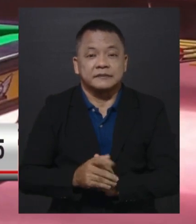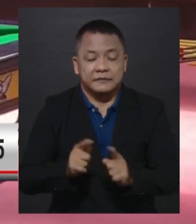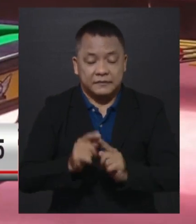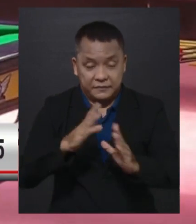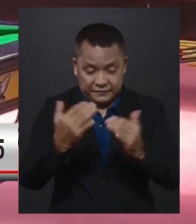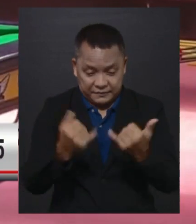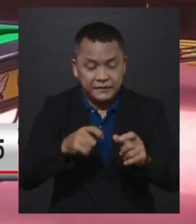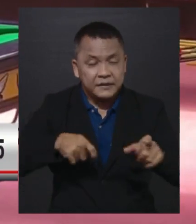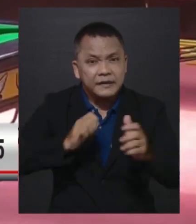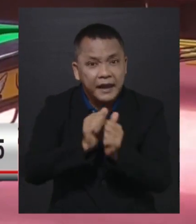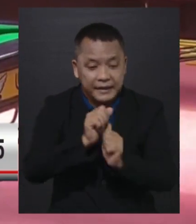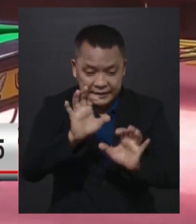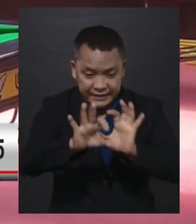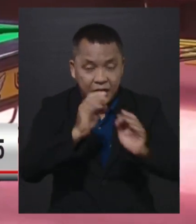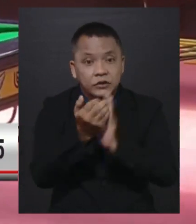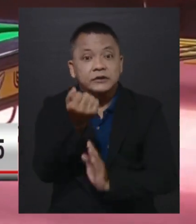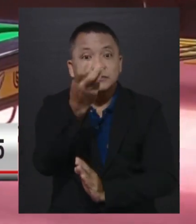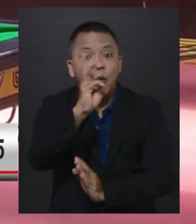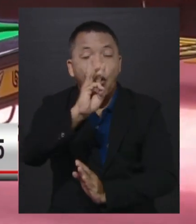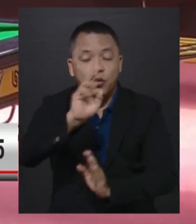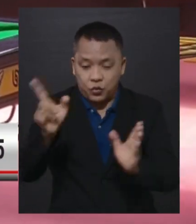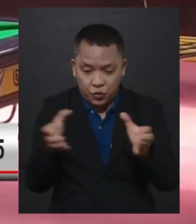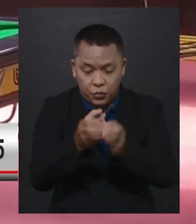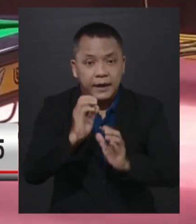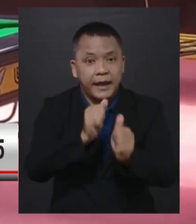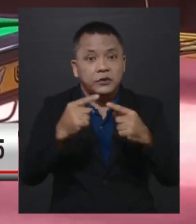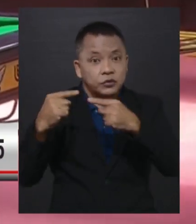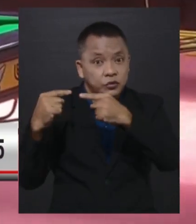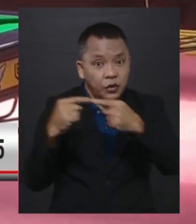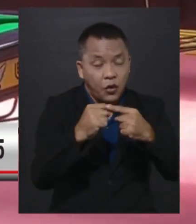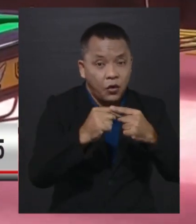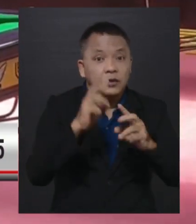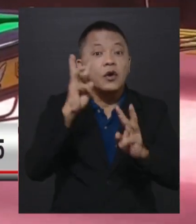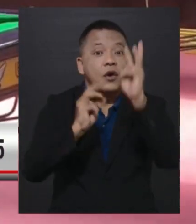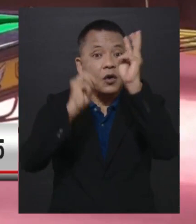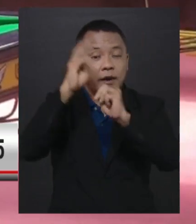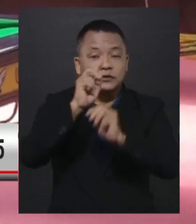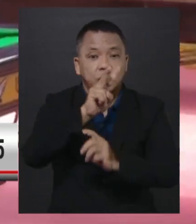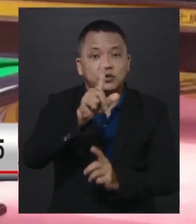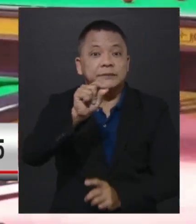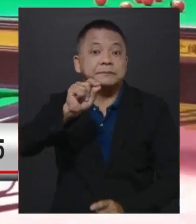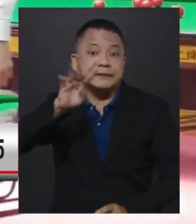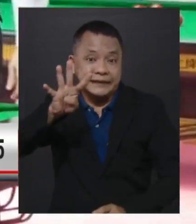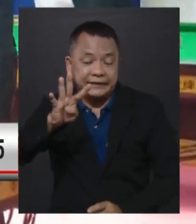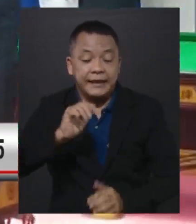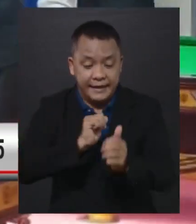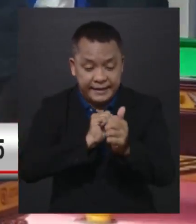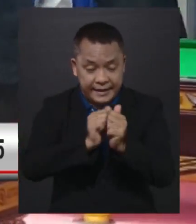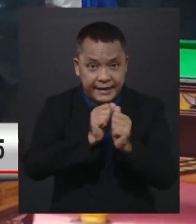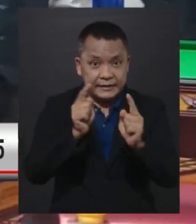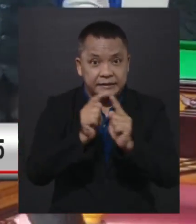ายการนี้ก็จะนำเอานักกีฬา16คนสุดท้ายไปแข่งขันต่อในรายการนครสวรรค์ครับ2024ที่จะแข่งขันกั